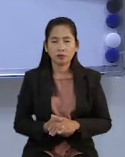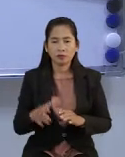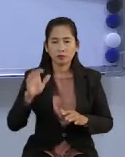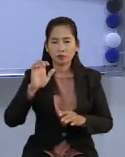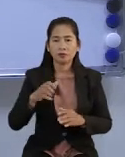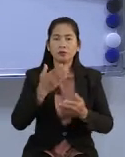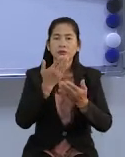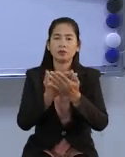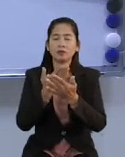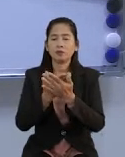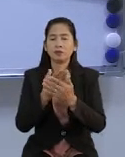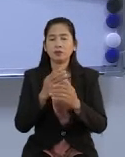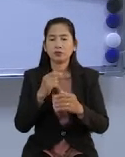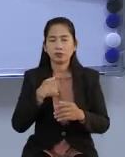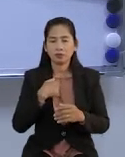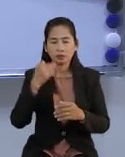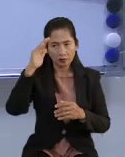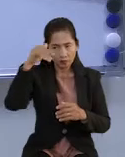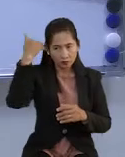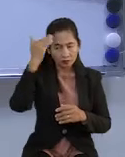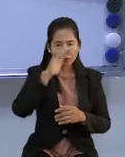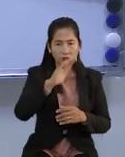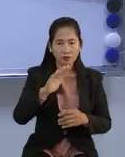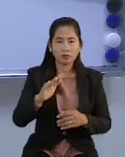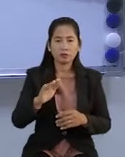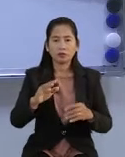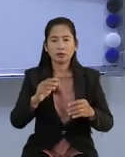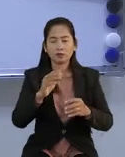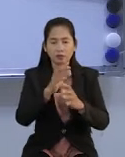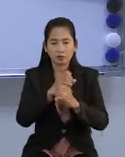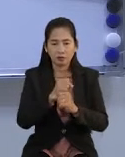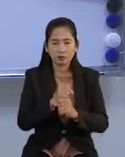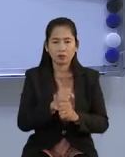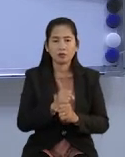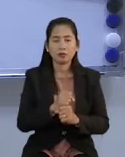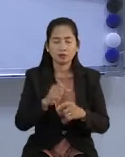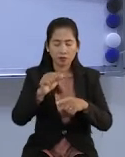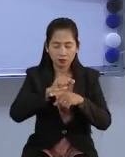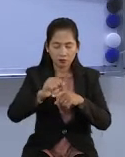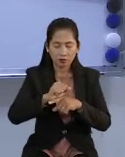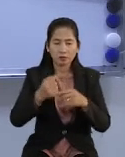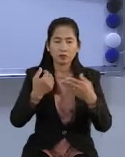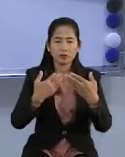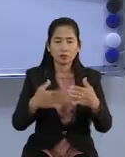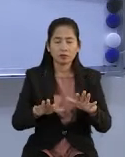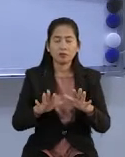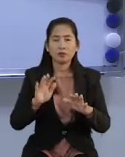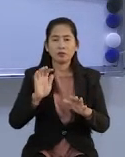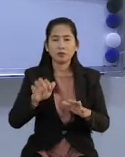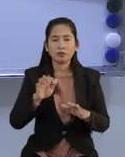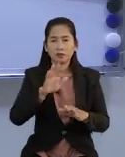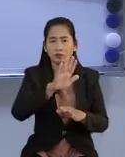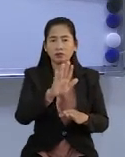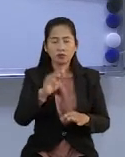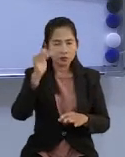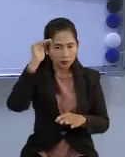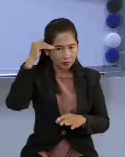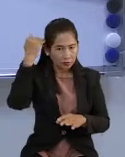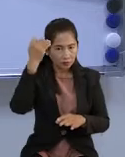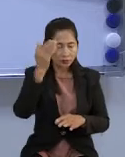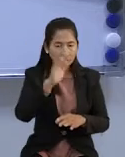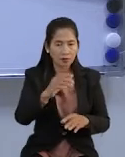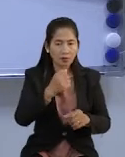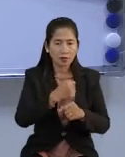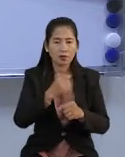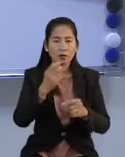Chà, ọ cồn. Nè cừu xung khâm tha, con cồn tiếng ọ khăn nia, bàn phơ lùm hạt đi hai hai. Chà, hai con nè cừu xung khâm tha, cô